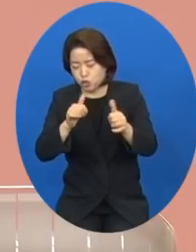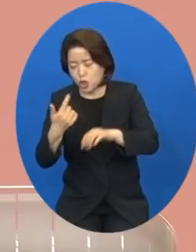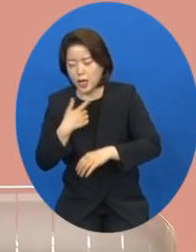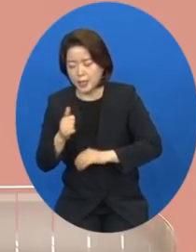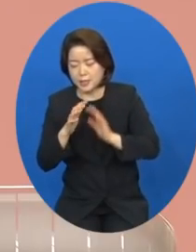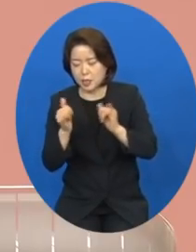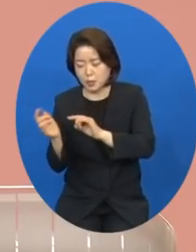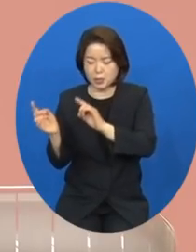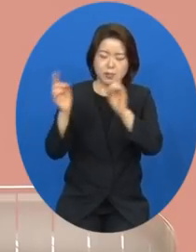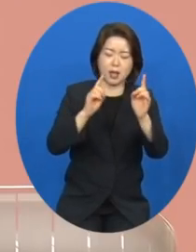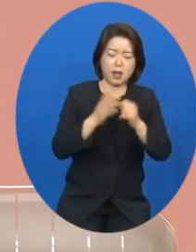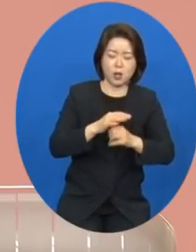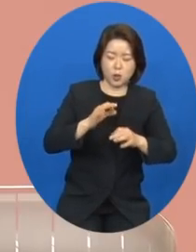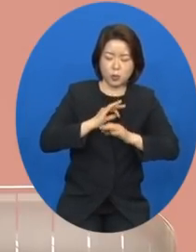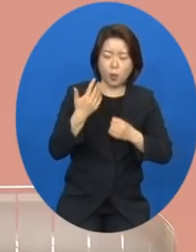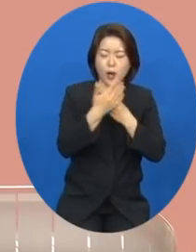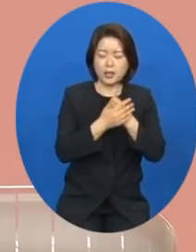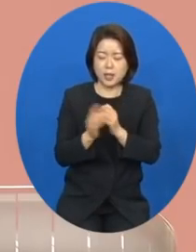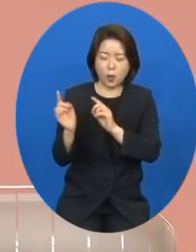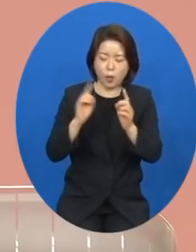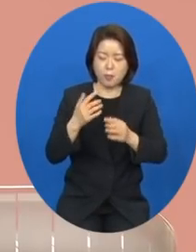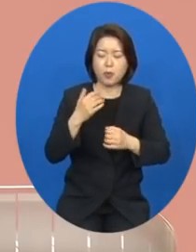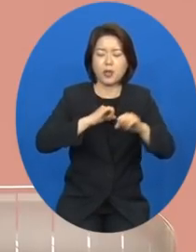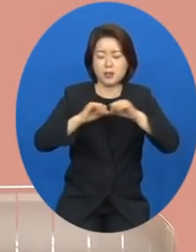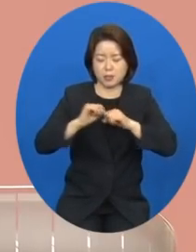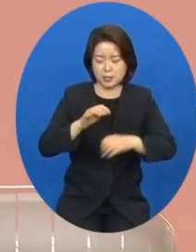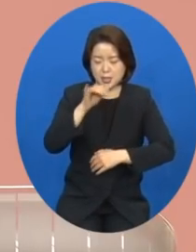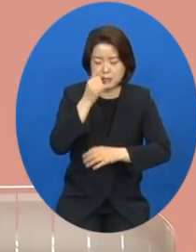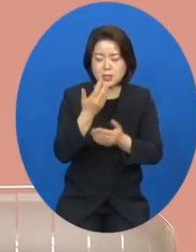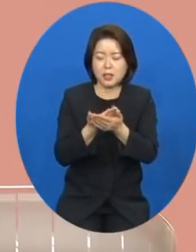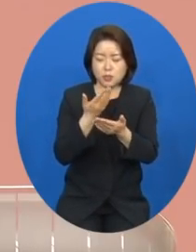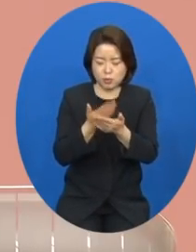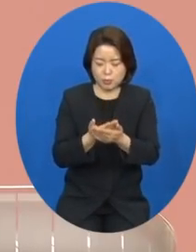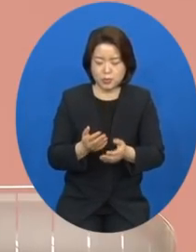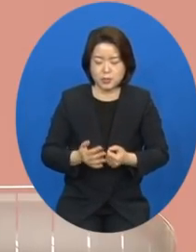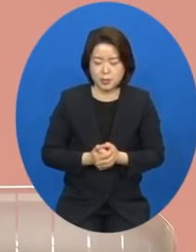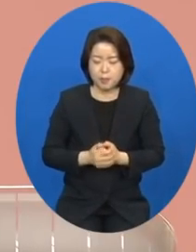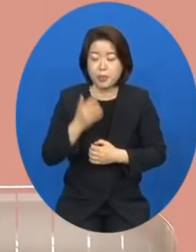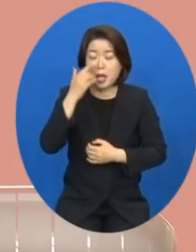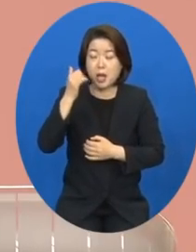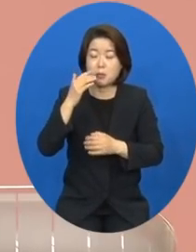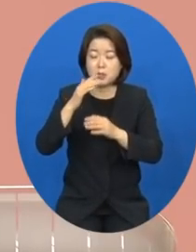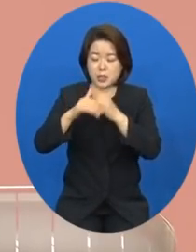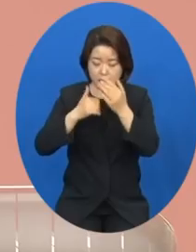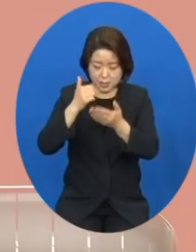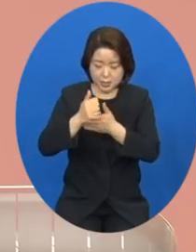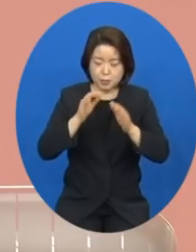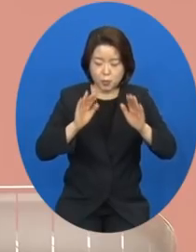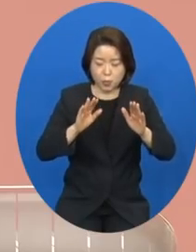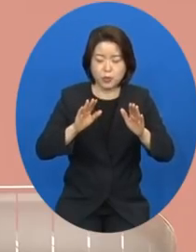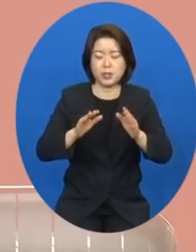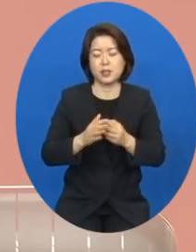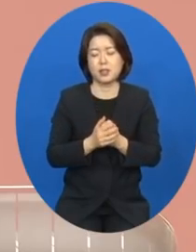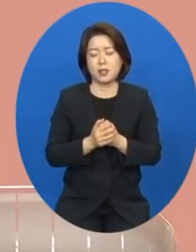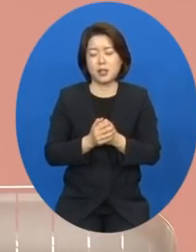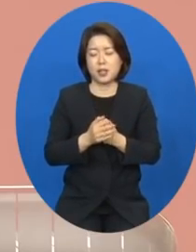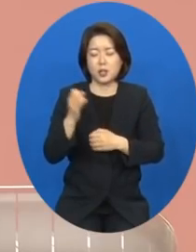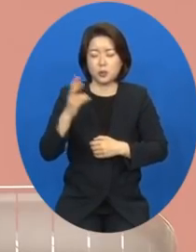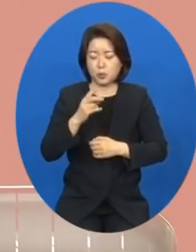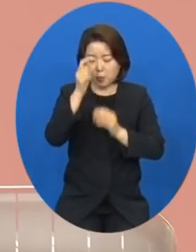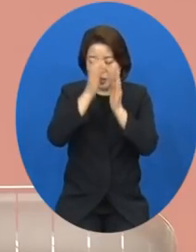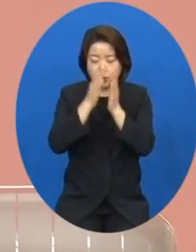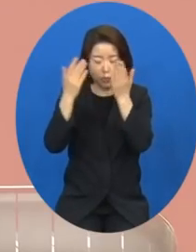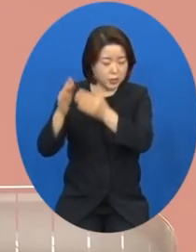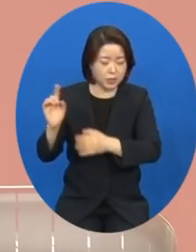놀라운 은혜와 회복의 역사가 읽게 하여 주시옵소서 아버지 하나님 1시간에 하나님 또한 기도하는